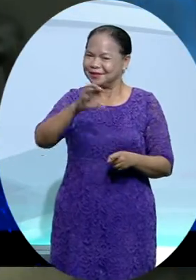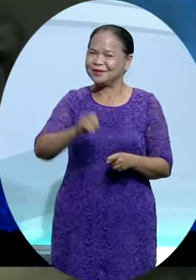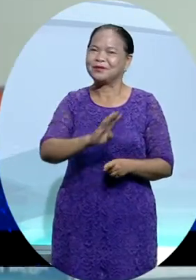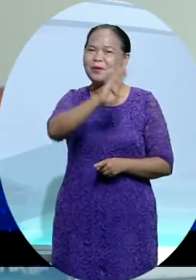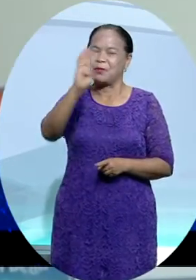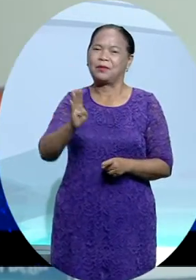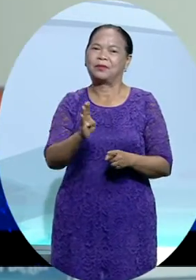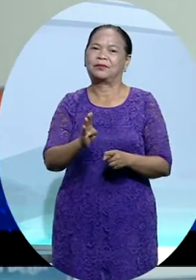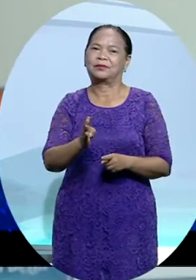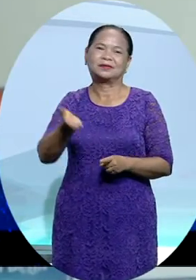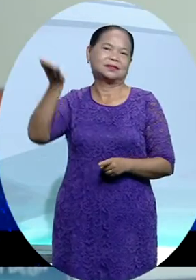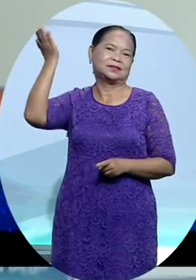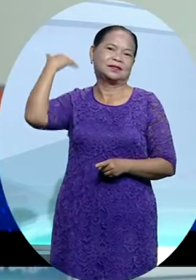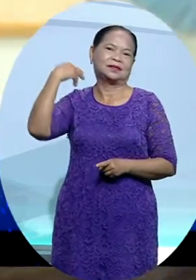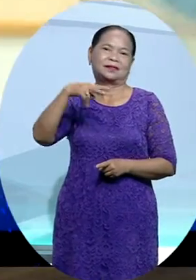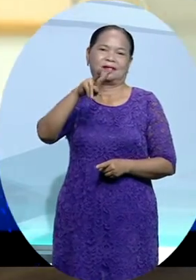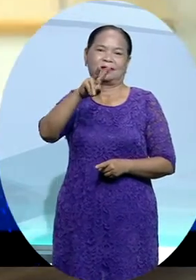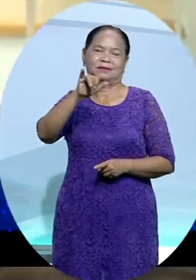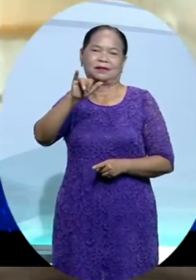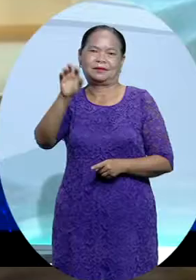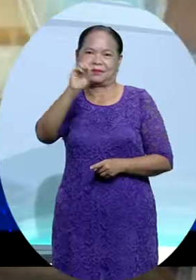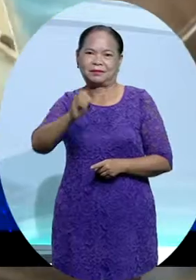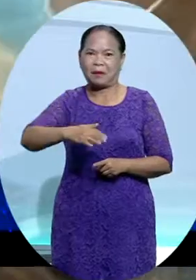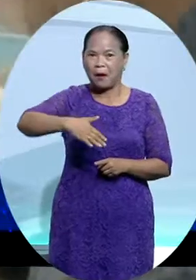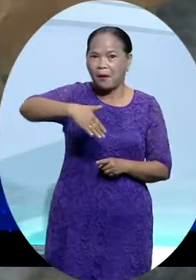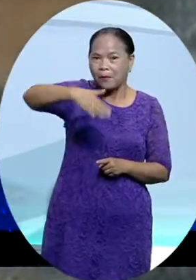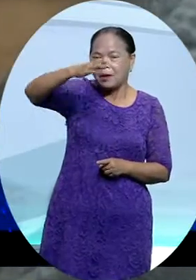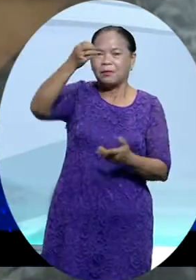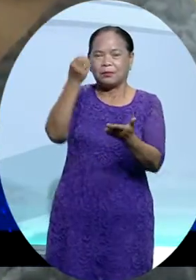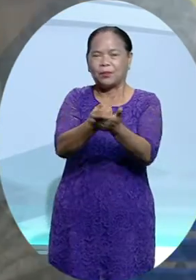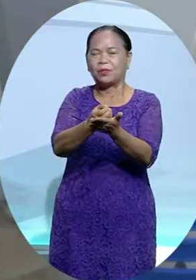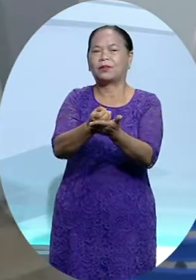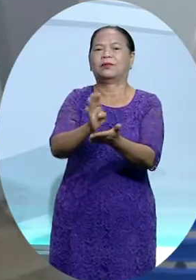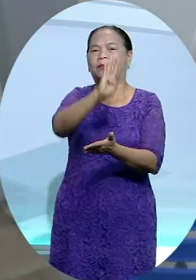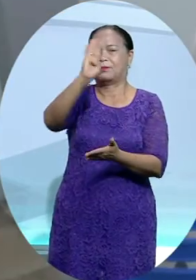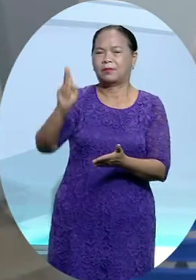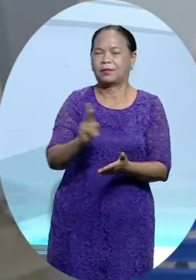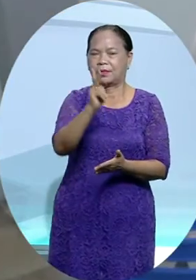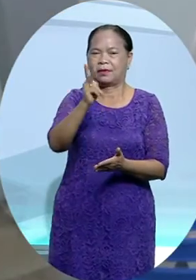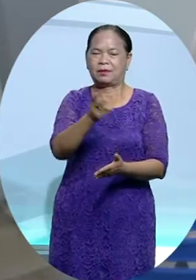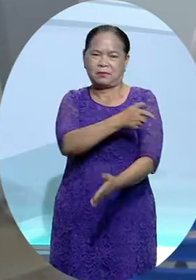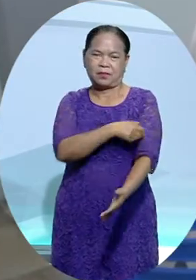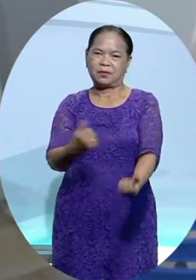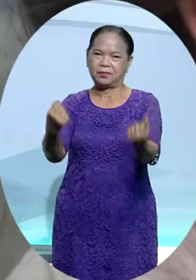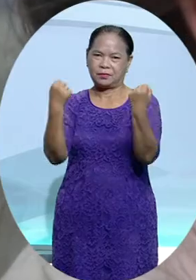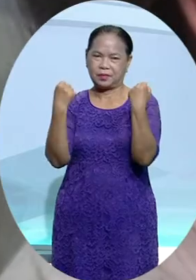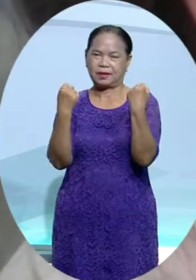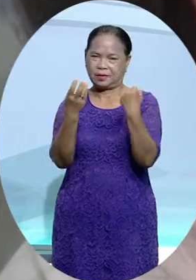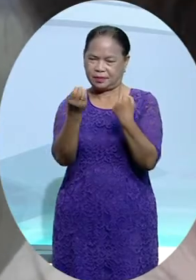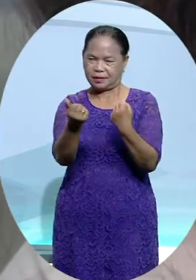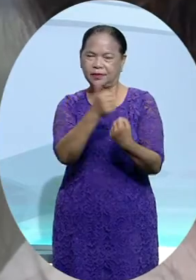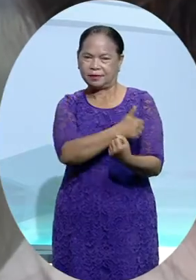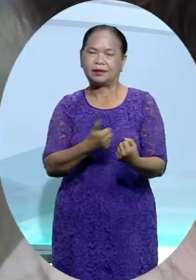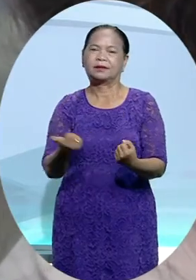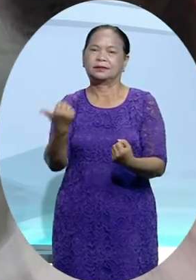với trước đây, 26% người tiêu dùng Việt Nam đã tăng tần suất mua bảo hiểm. Để đáp ứng nhu cầu bảo vệ sức khỏe và tài chính của người dân trong tình